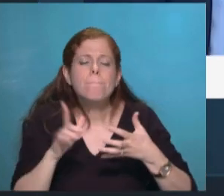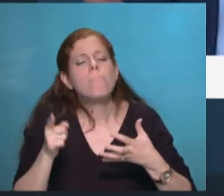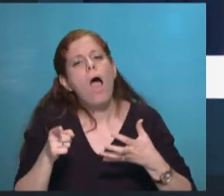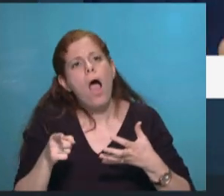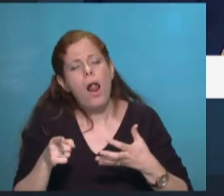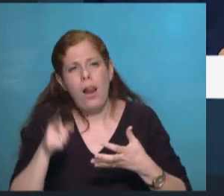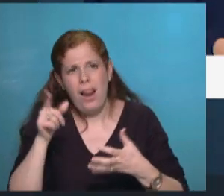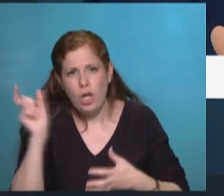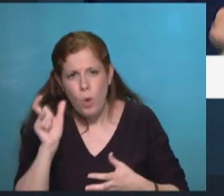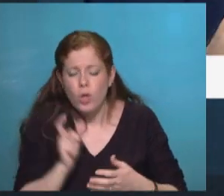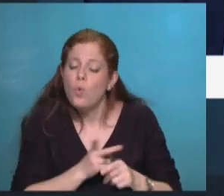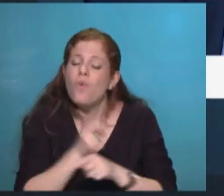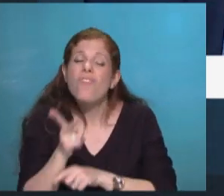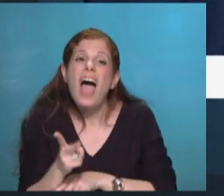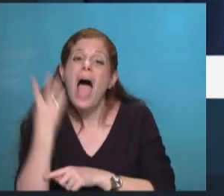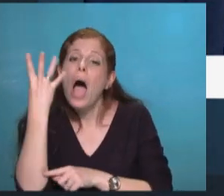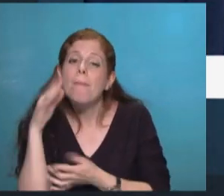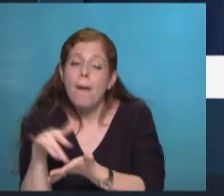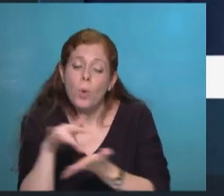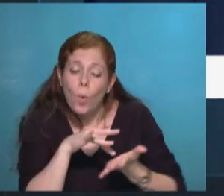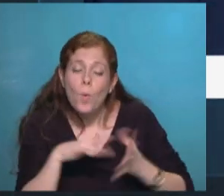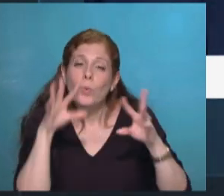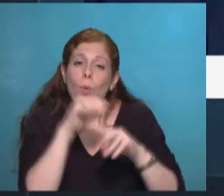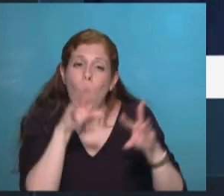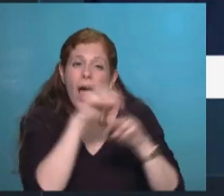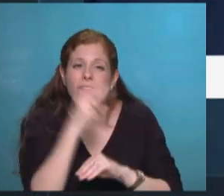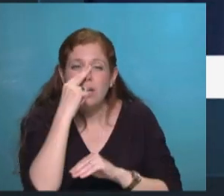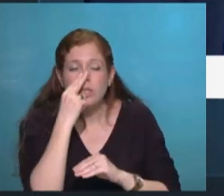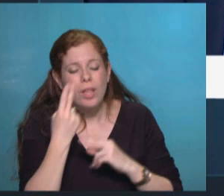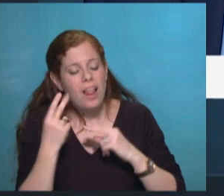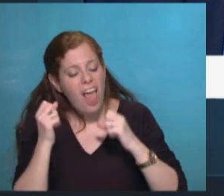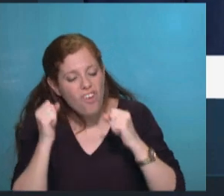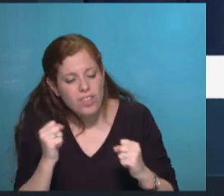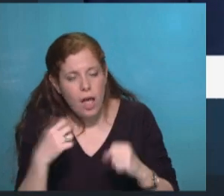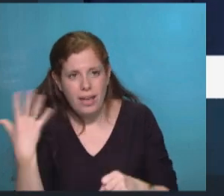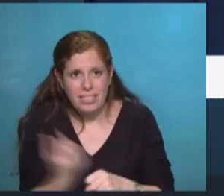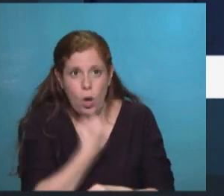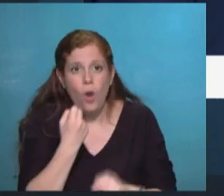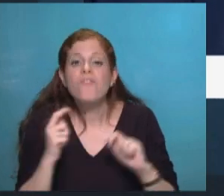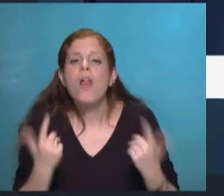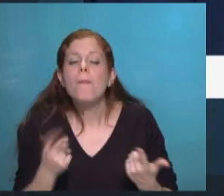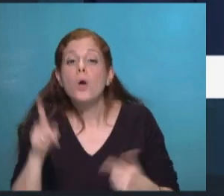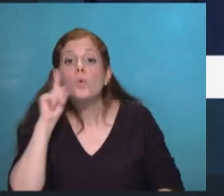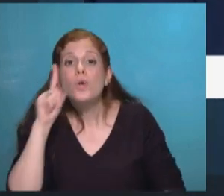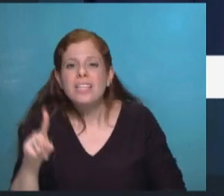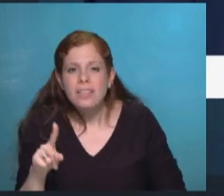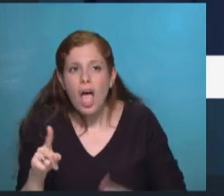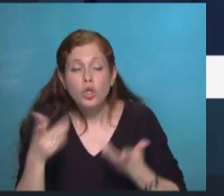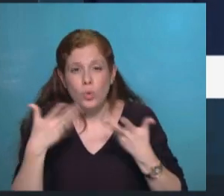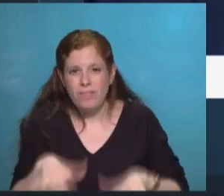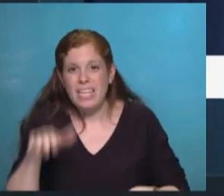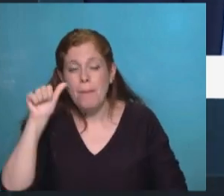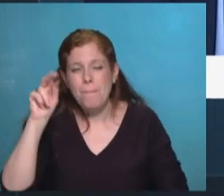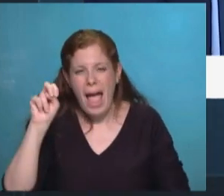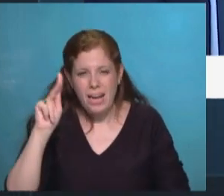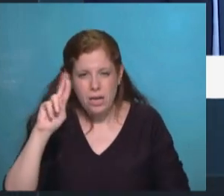ארבעה מקומות בכל יום, בכל ערב, כדי לנסות ולהבטיח ניצחון. ולמה? כי הוא יודע שהפסד באנקרה